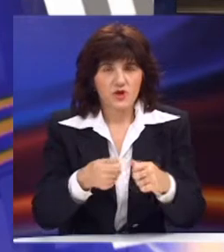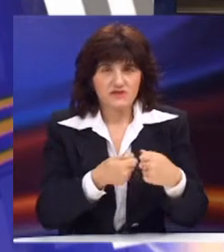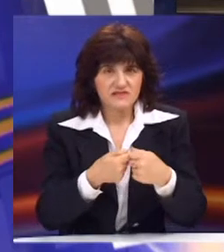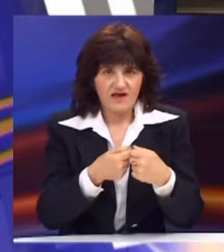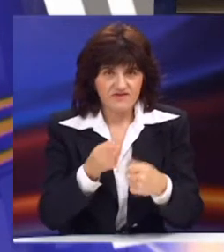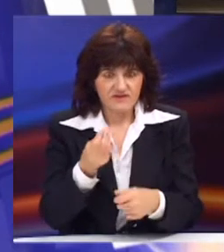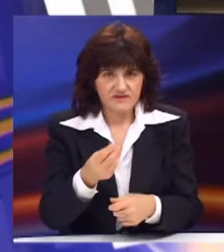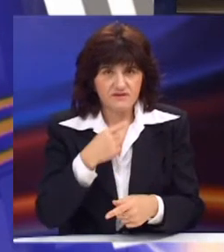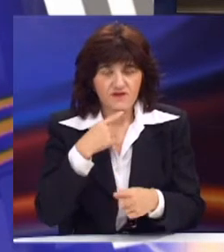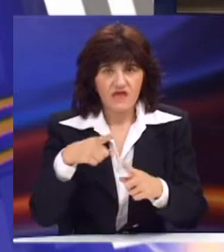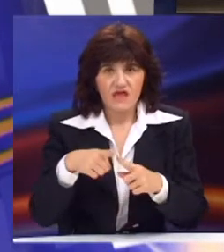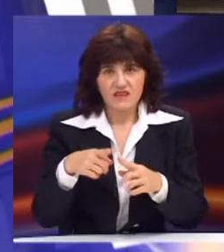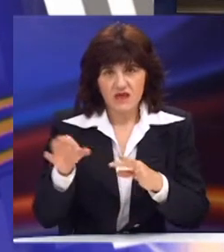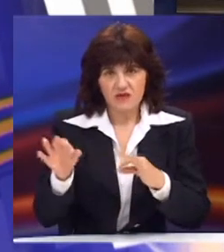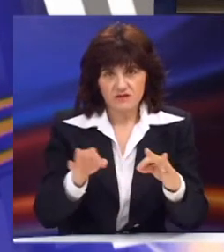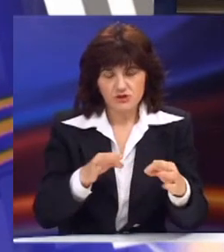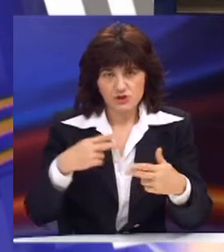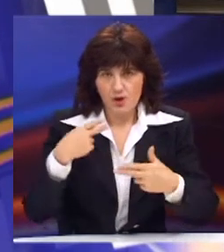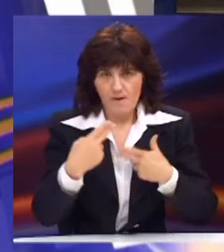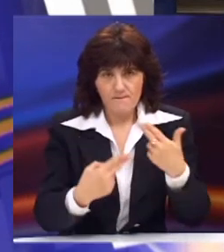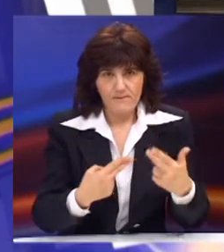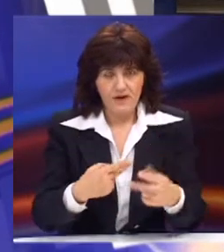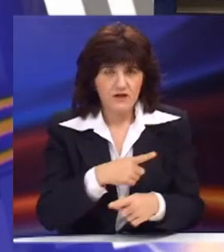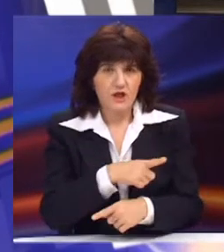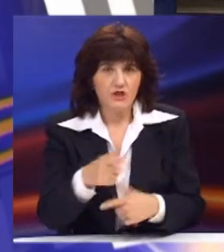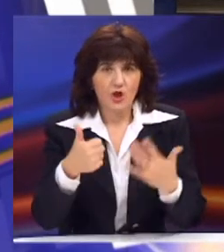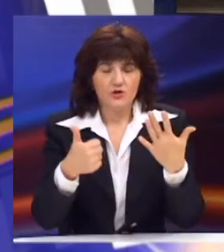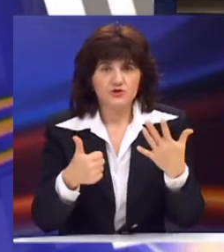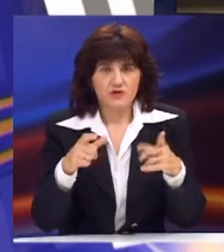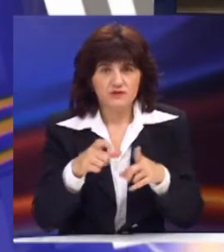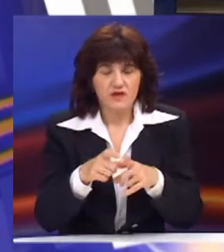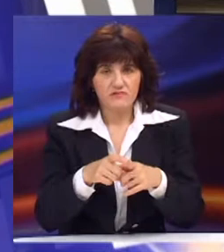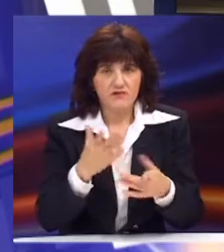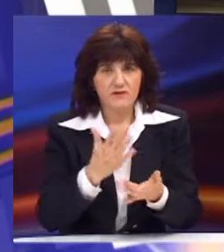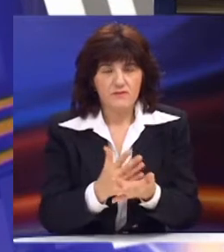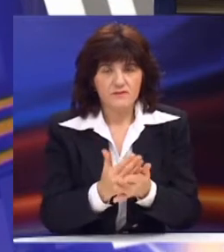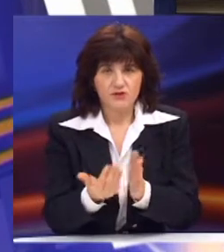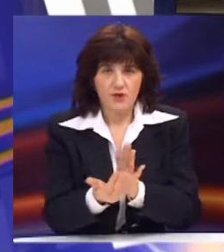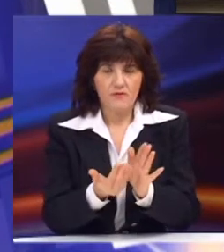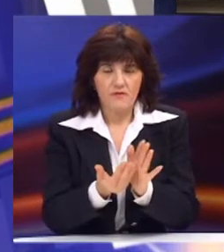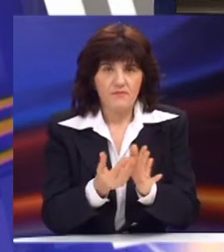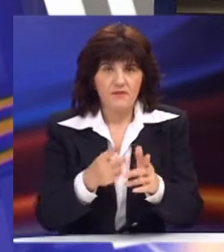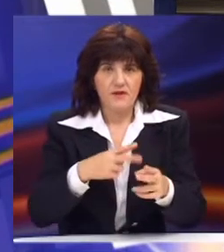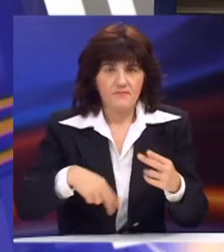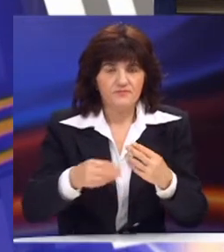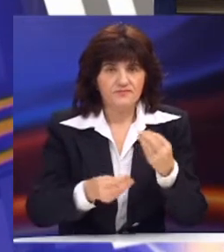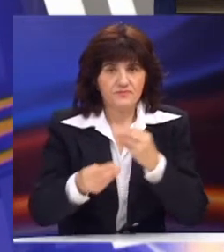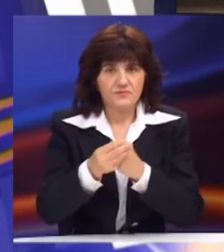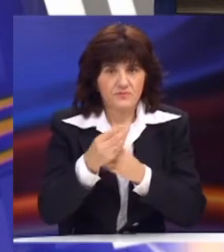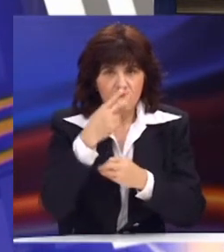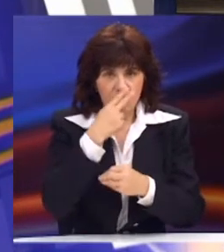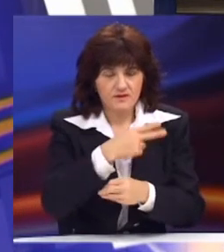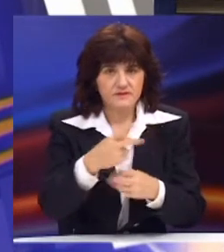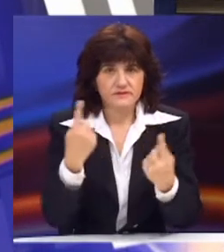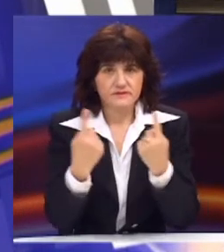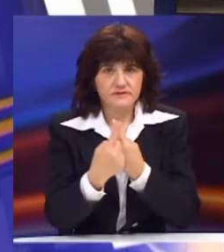Srbije i Asocijacijom tehničkih pregleda vozila do 6. decembra u dve faze sprovodi preventivno-propagandnu akciju pojačane